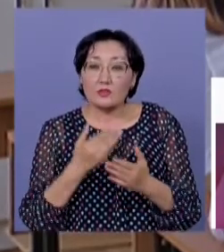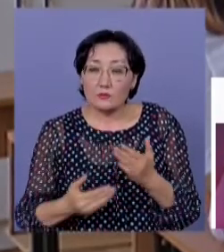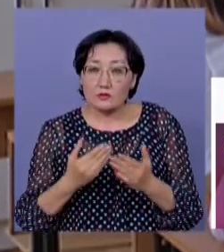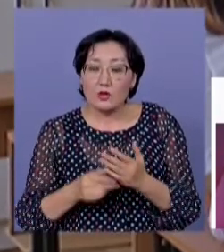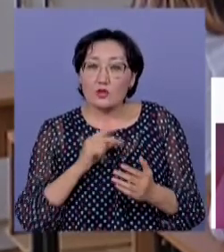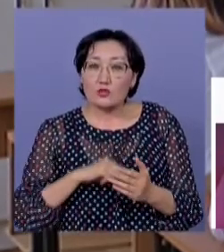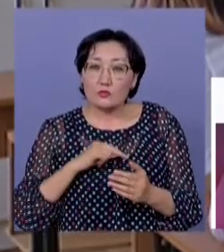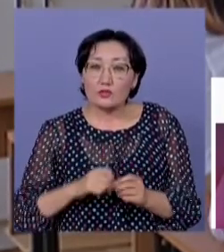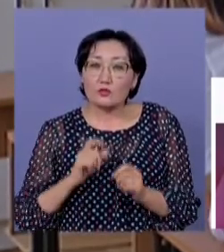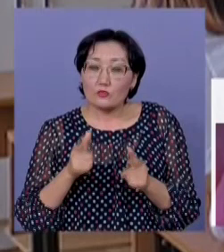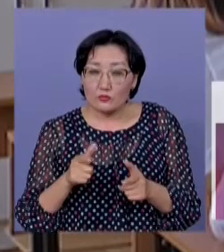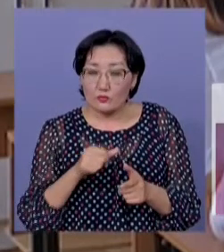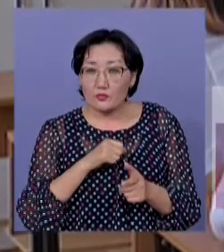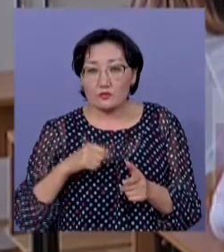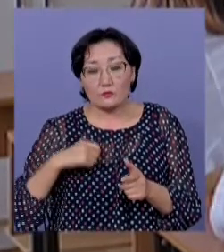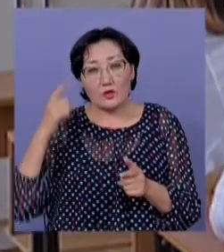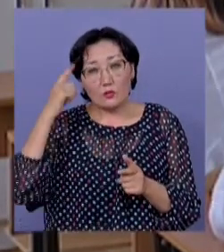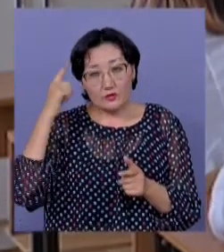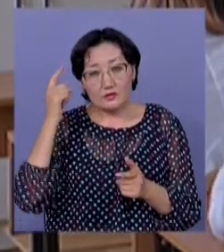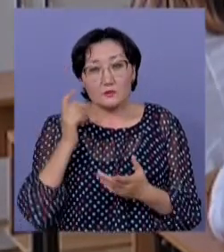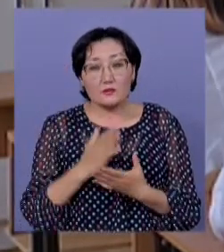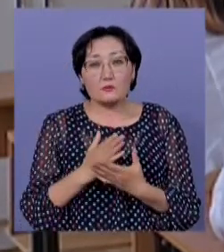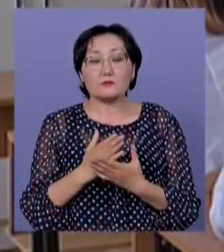өзім ойластырып жатырмын.